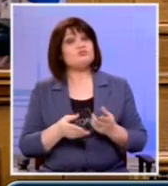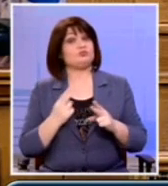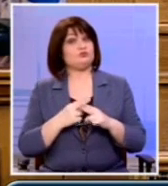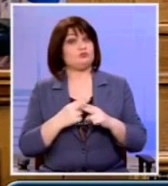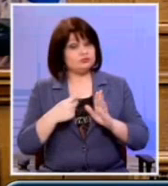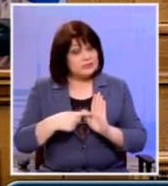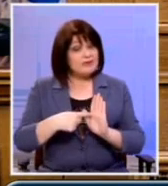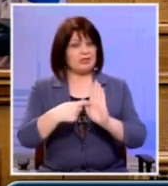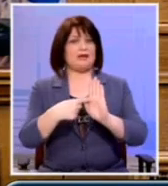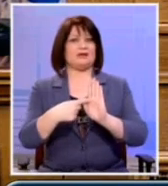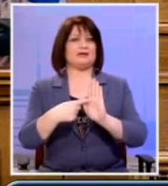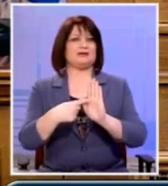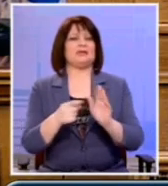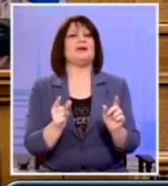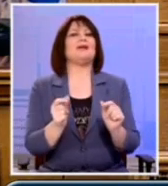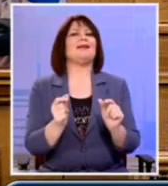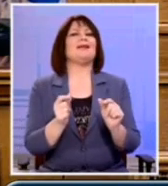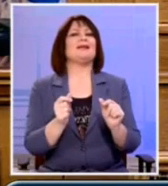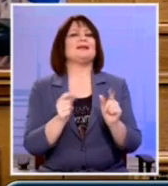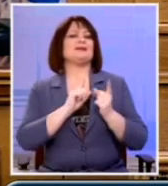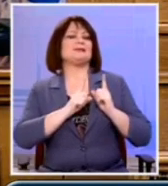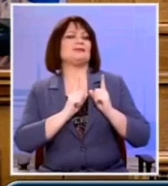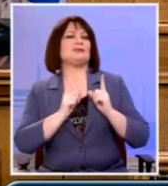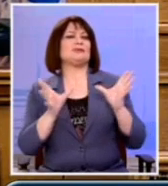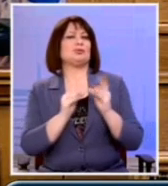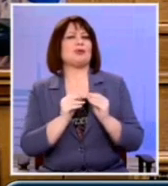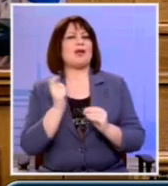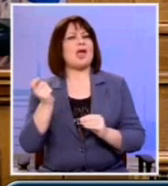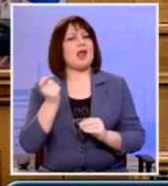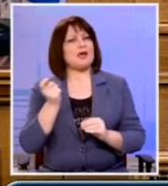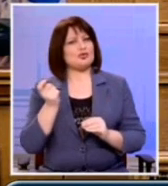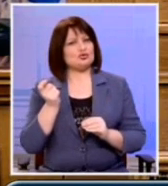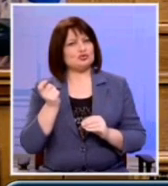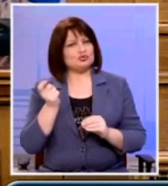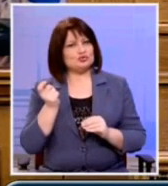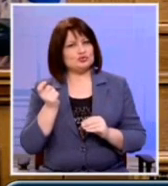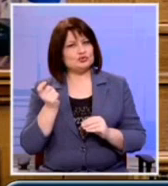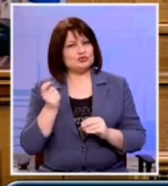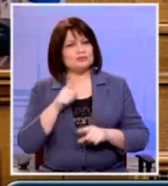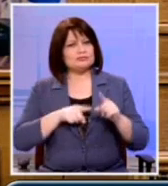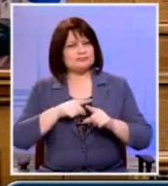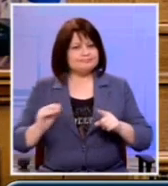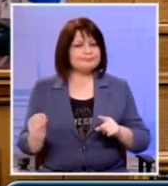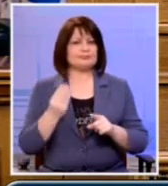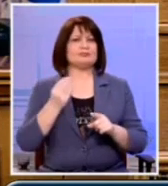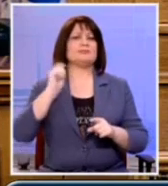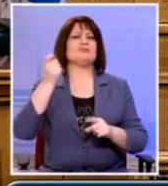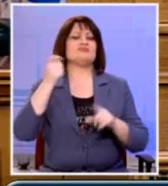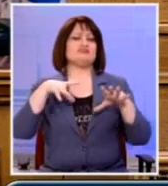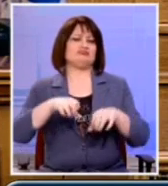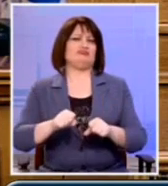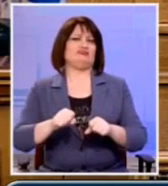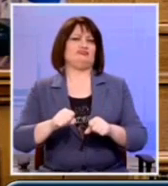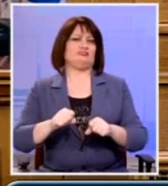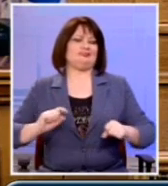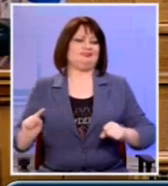σημασίας των ρυθμίσεων και των συμφωνιών για το χρέος ως προς την υπονόμευση της εθνικής κυριαρχίας της